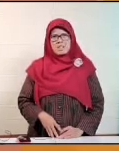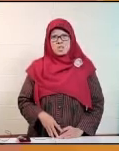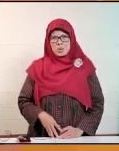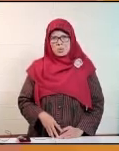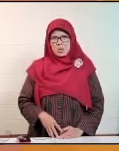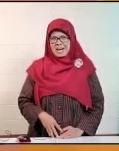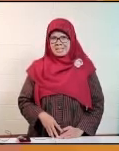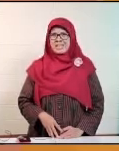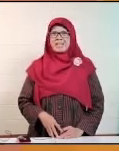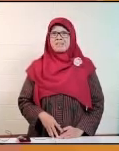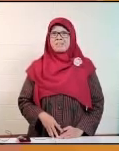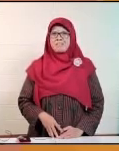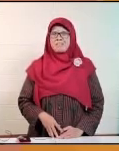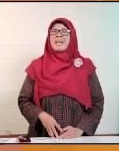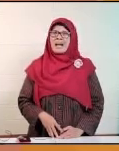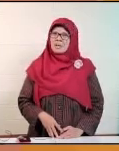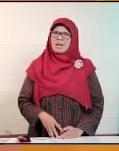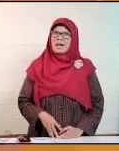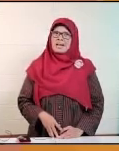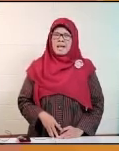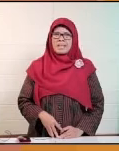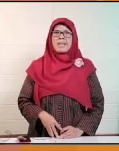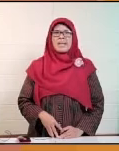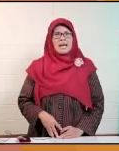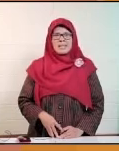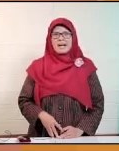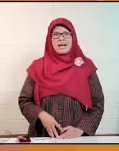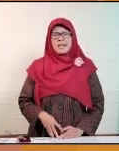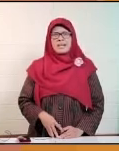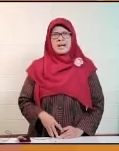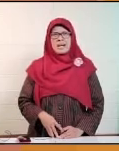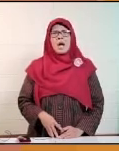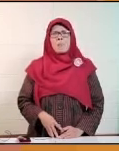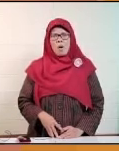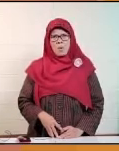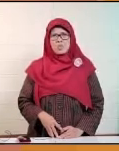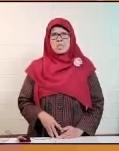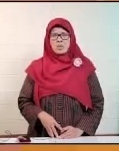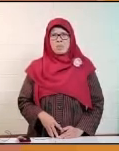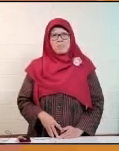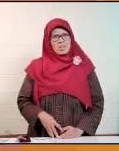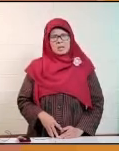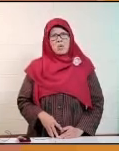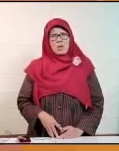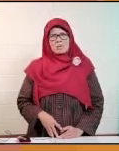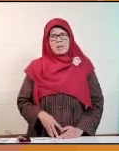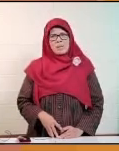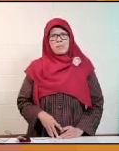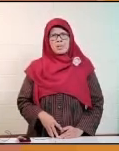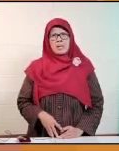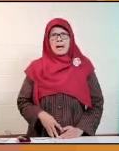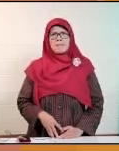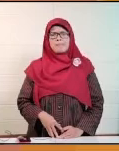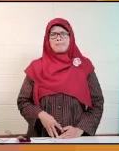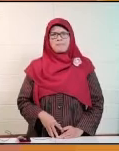menstruasi kalau yang laki-laki ditandai dengan polusi o atau orang